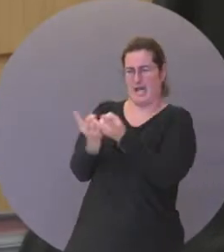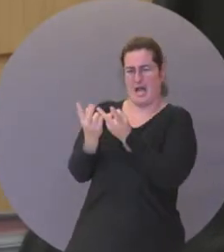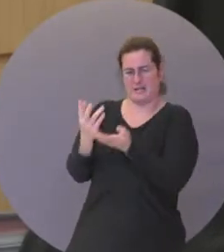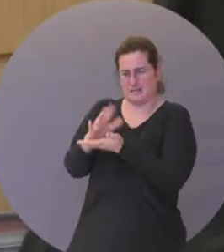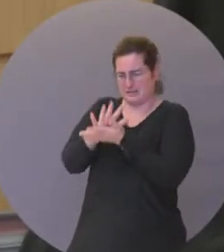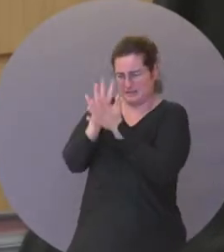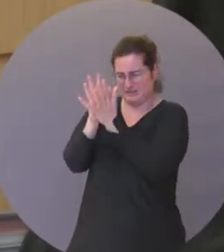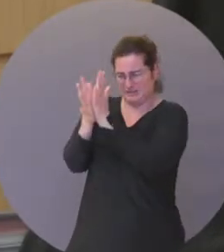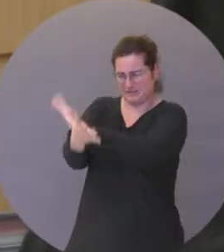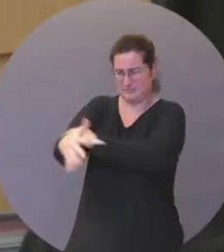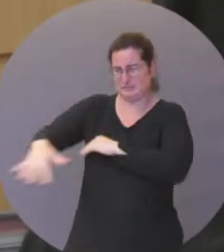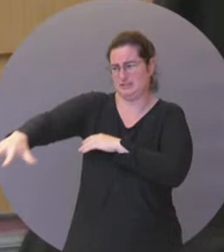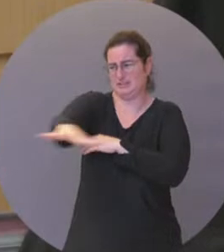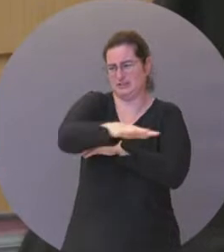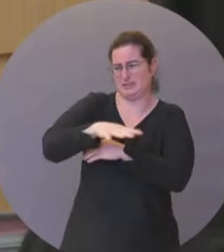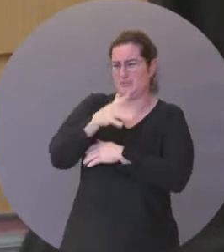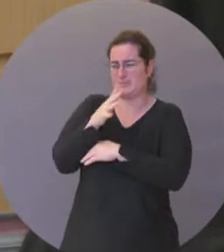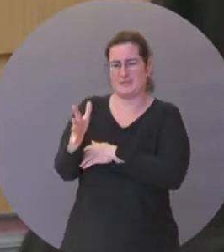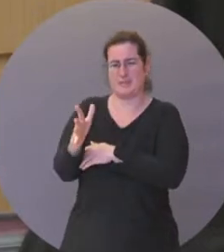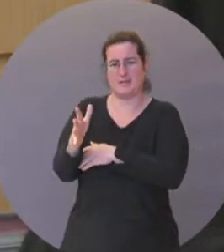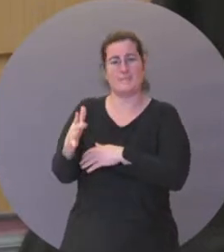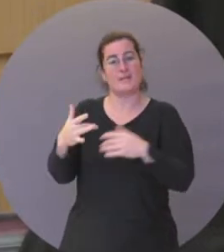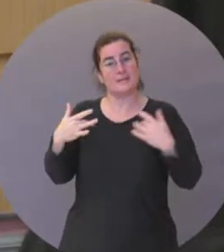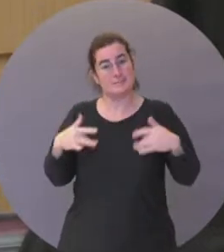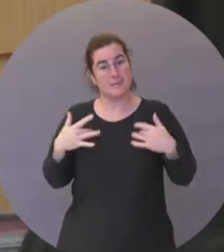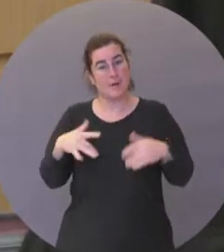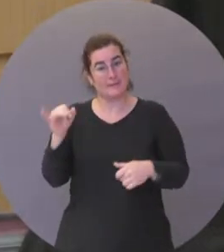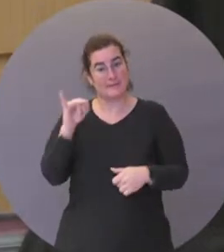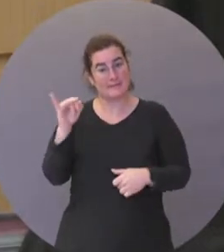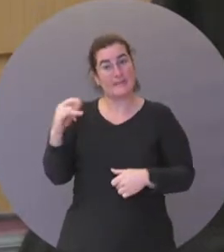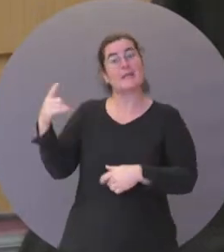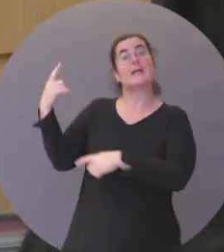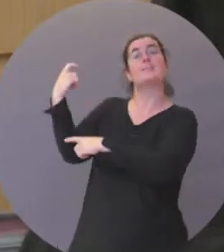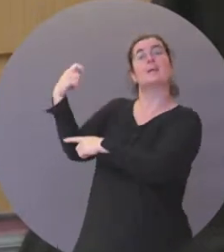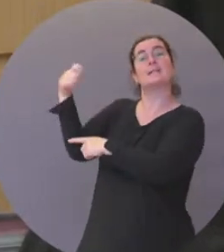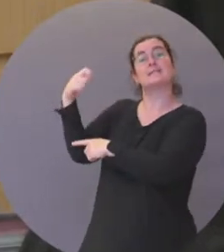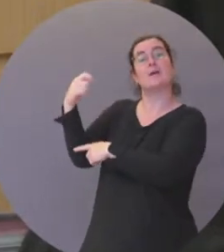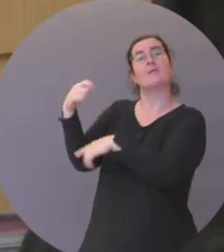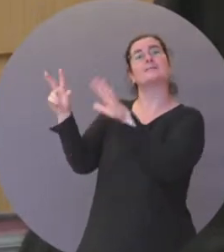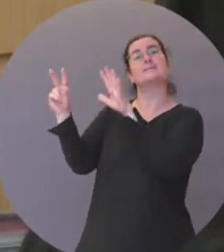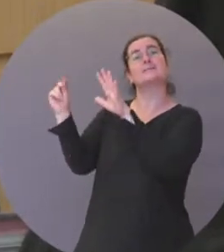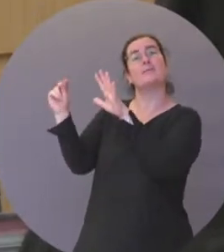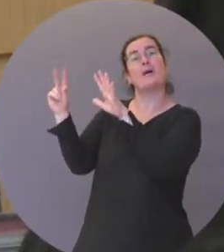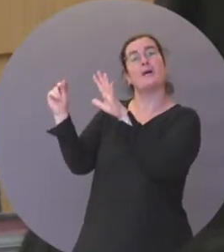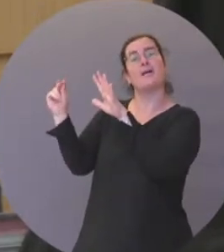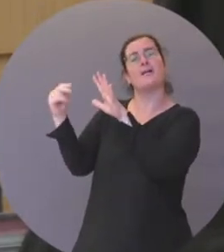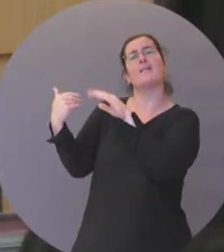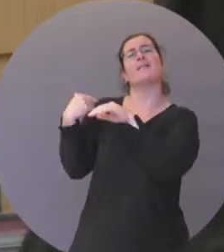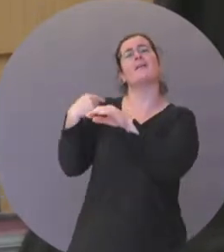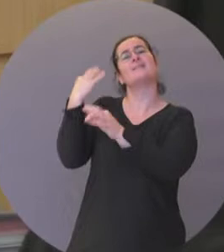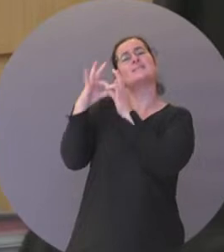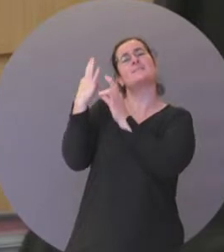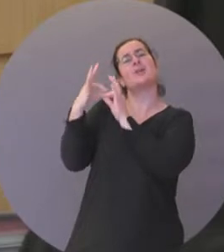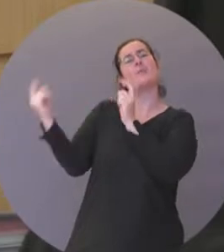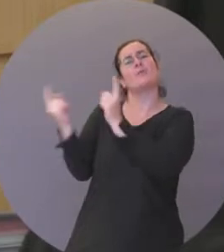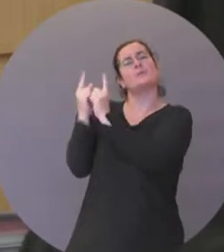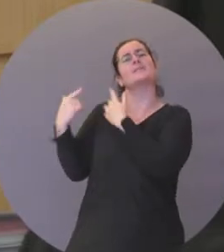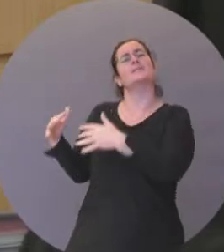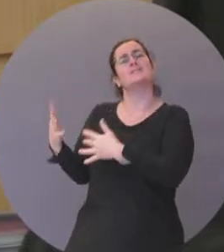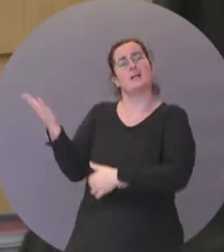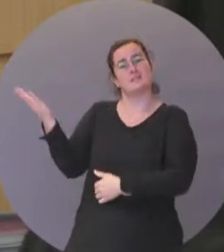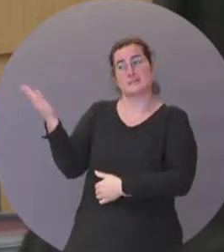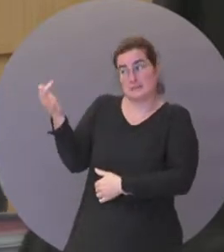c'est pas de vous monsieur le Président c'est toujours du président de la somme que vous avez rencontré et en septembre alors